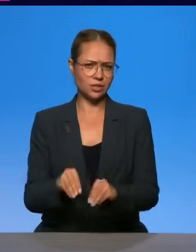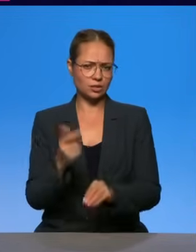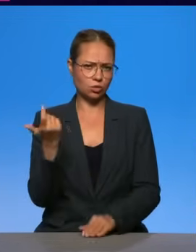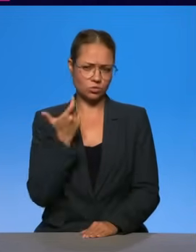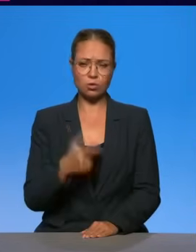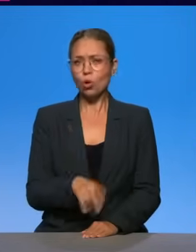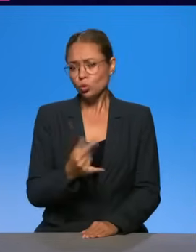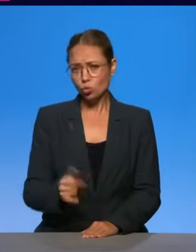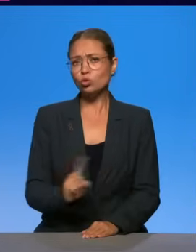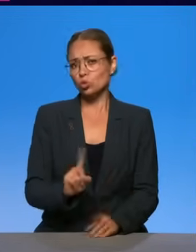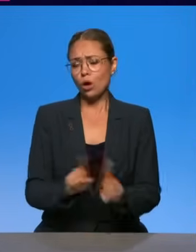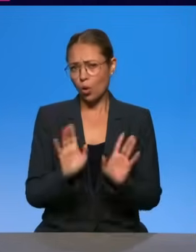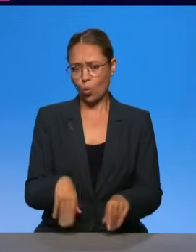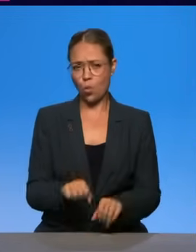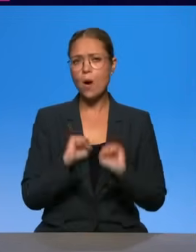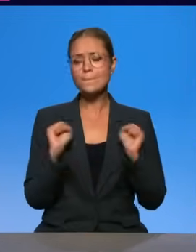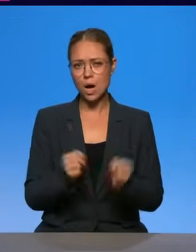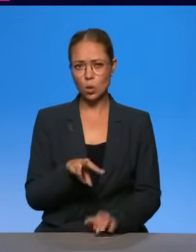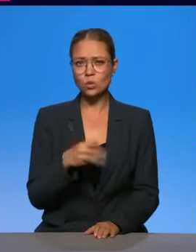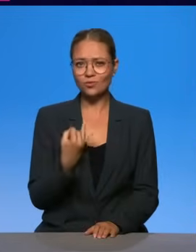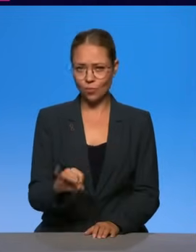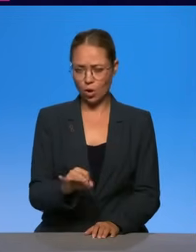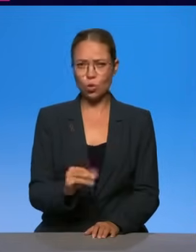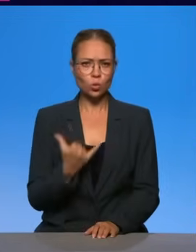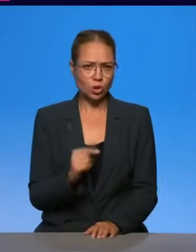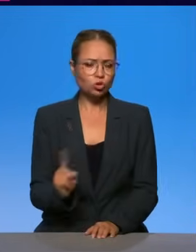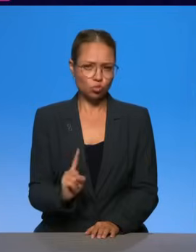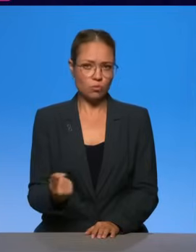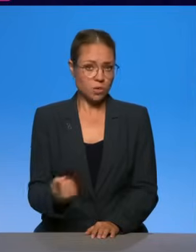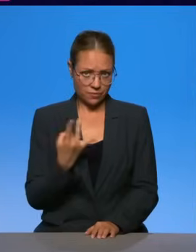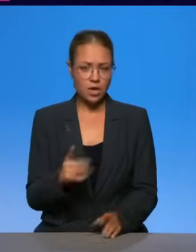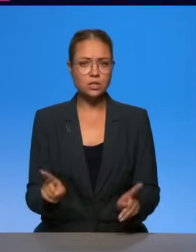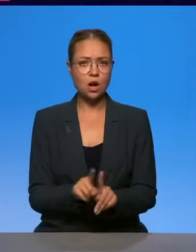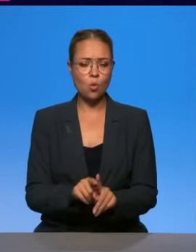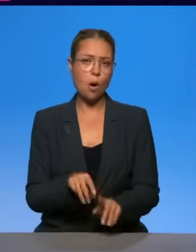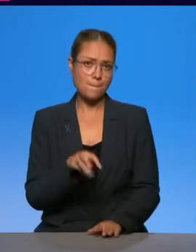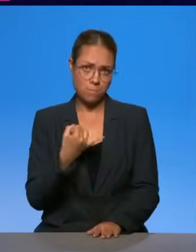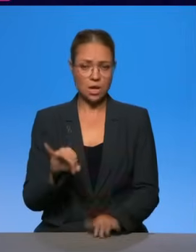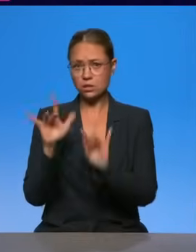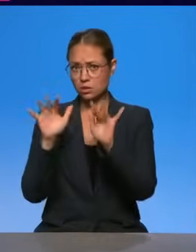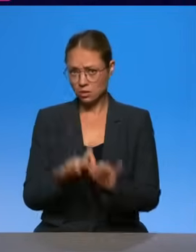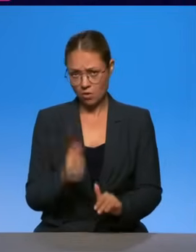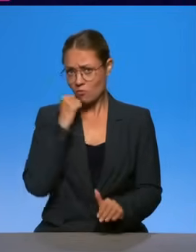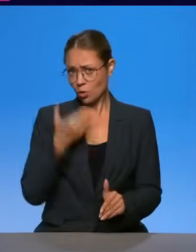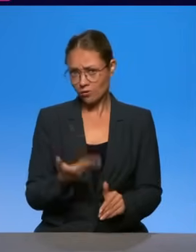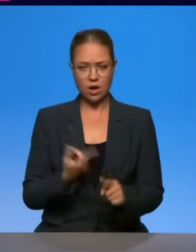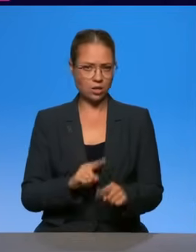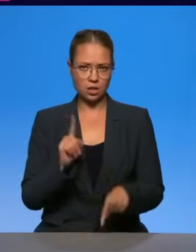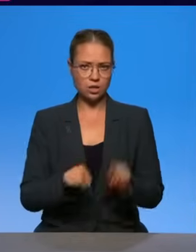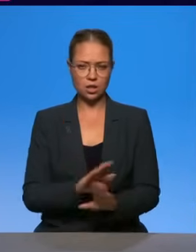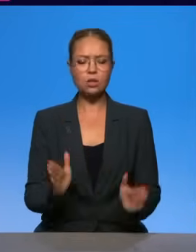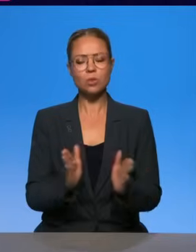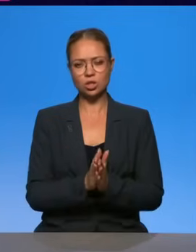Ну, приморозило в мае, а что у нас первый раз такой майский снег в Москве, например, это не редкость. Расскажите о